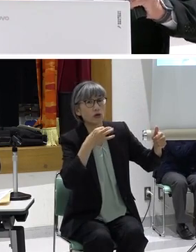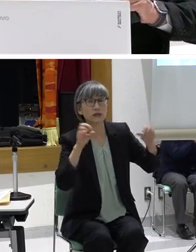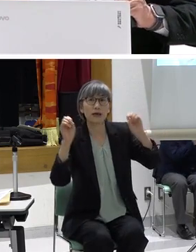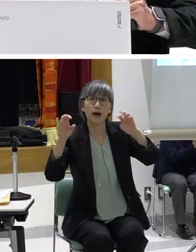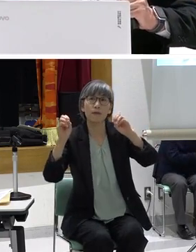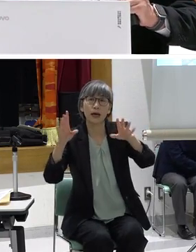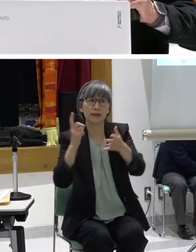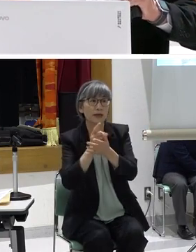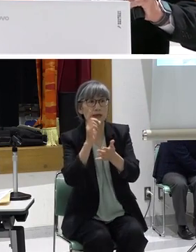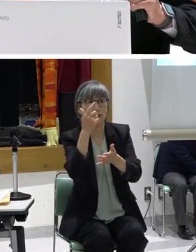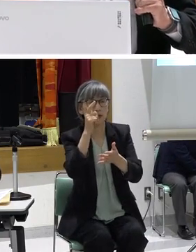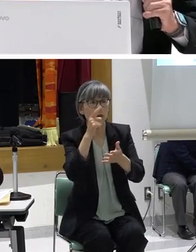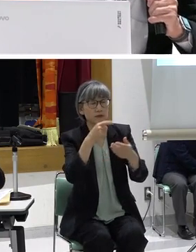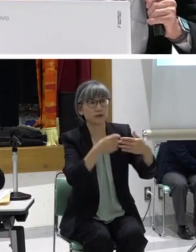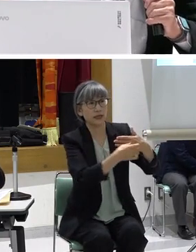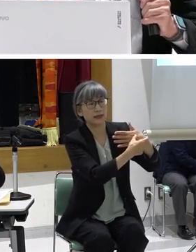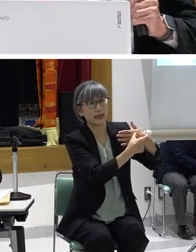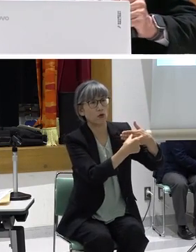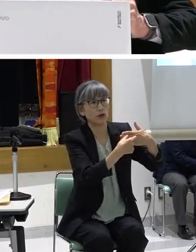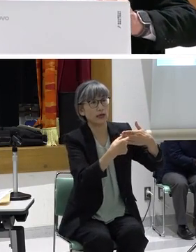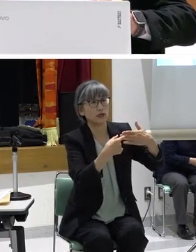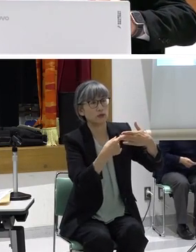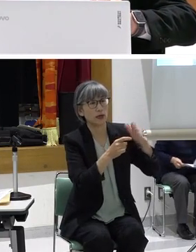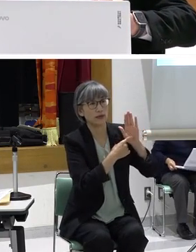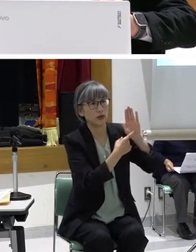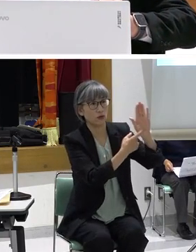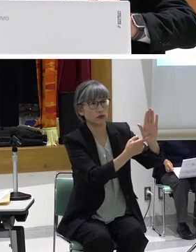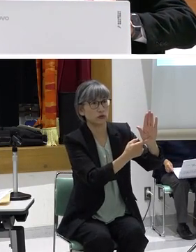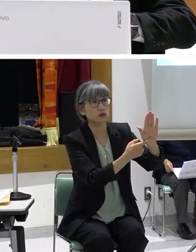れをちゃんと電光掲示板で表示をするとかね、